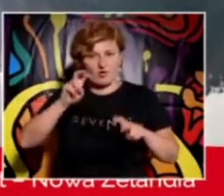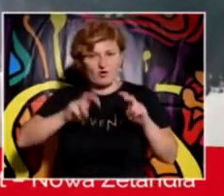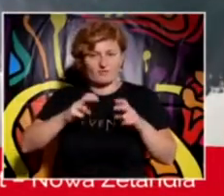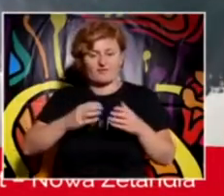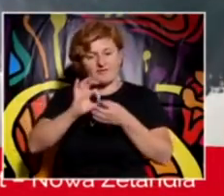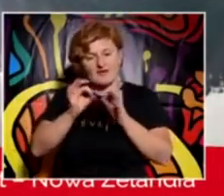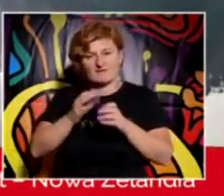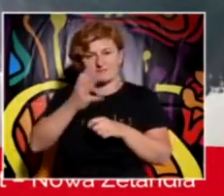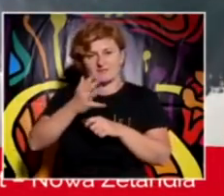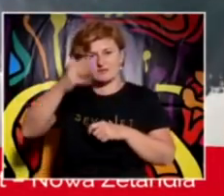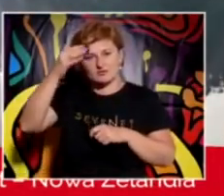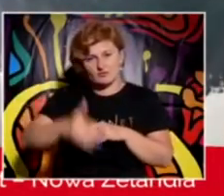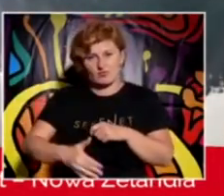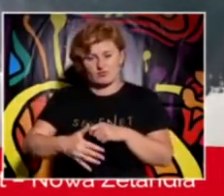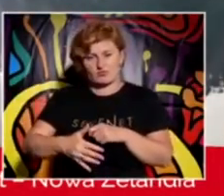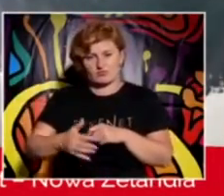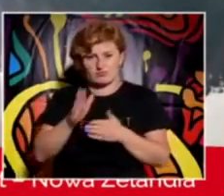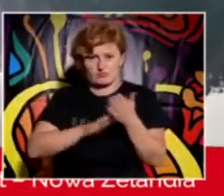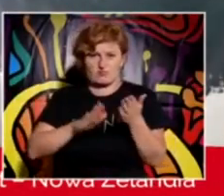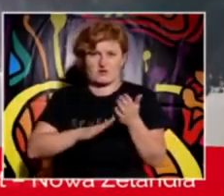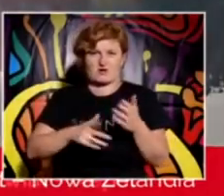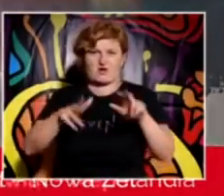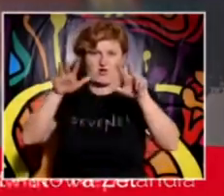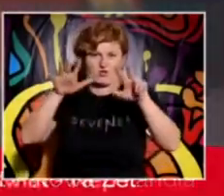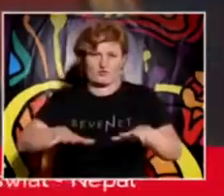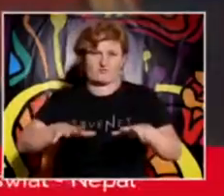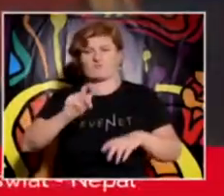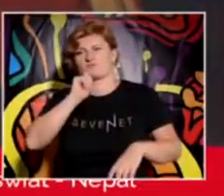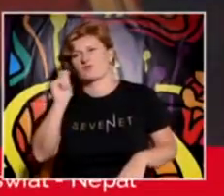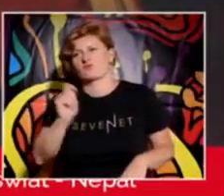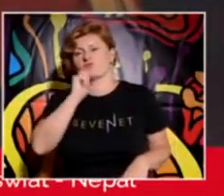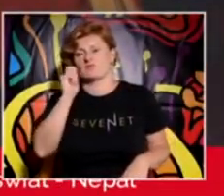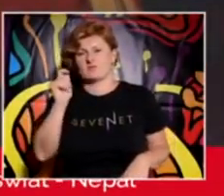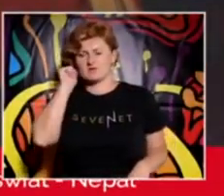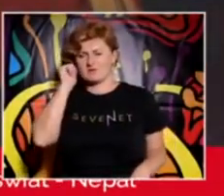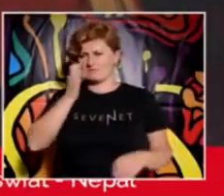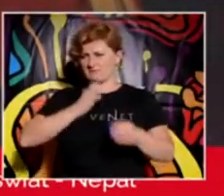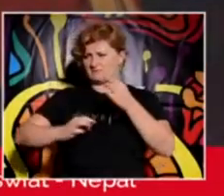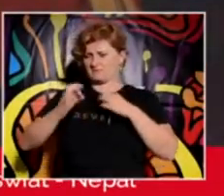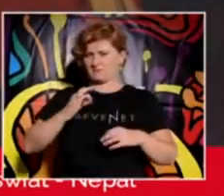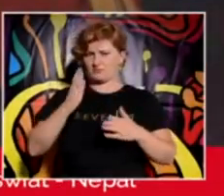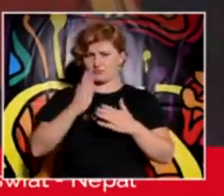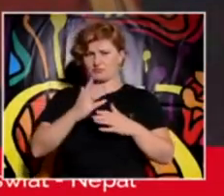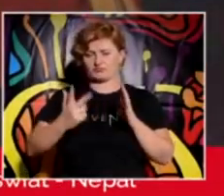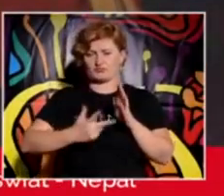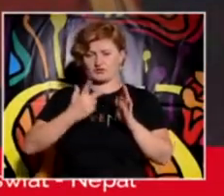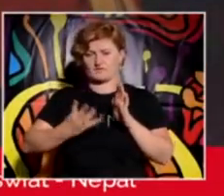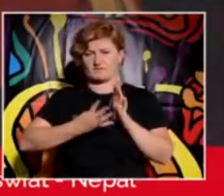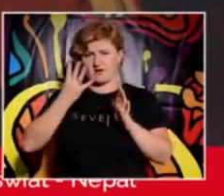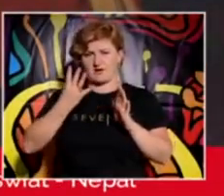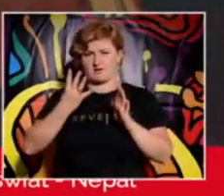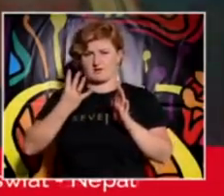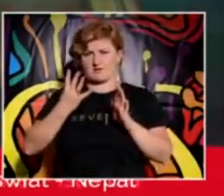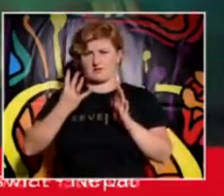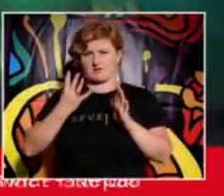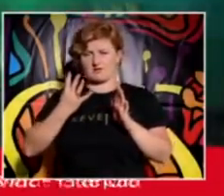do 50 tysięcy złotych. I przez 8 miesięcy podróżuje. Jak ona mi to powiedziała, że ona już to robi trzeci czy czwarty sezon,